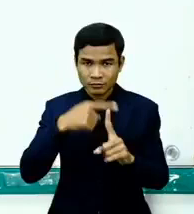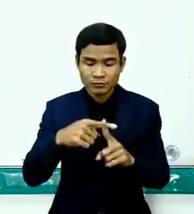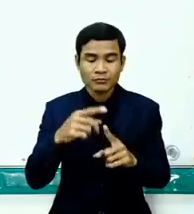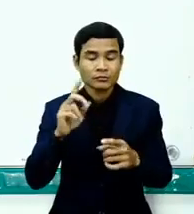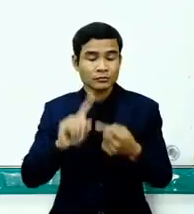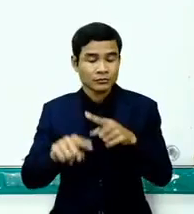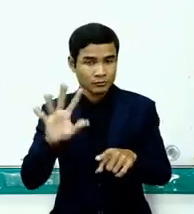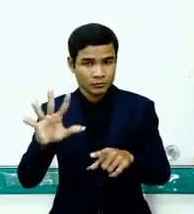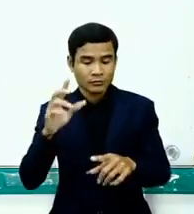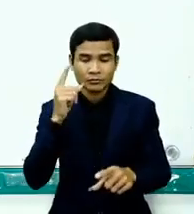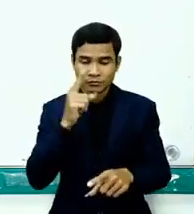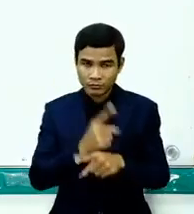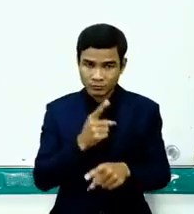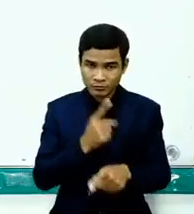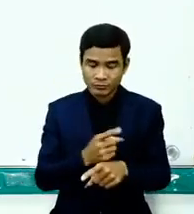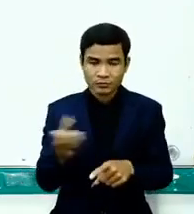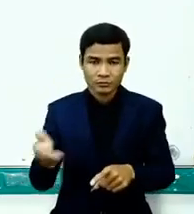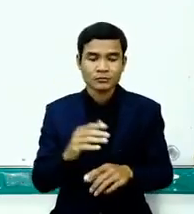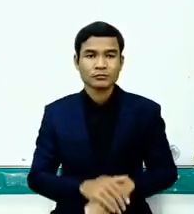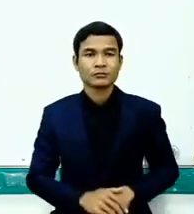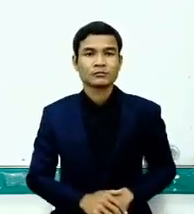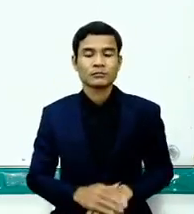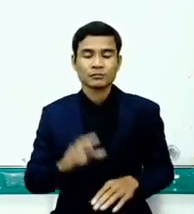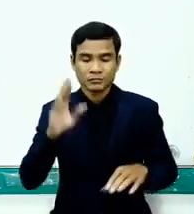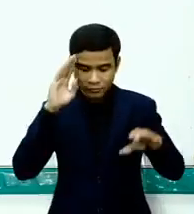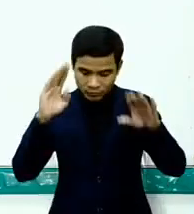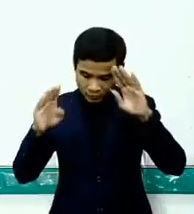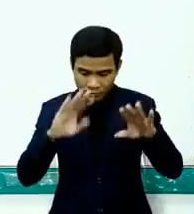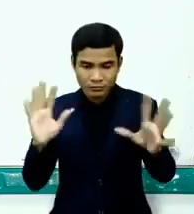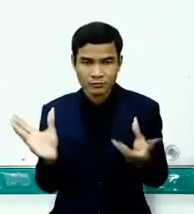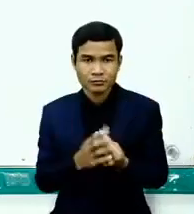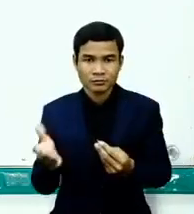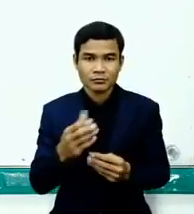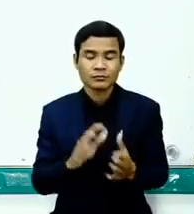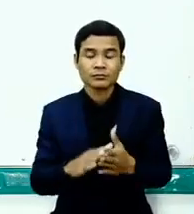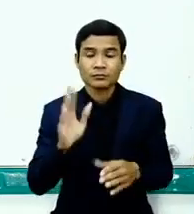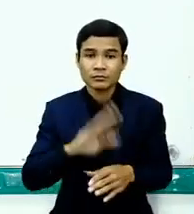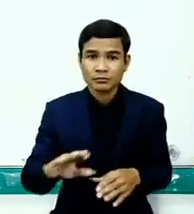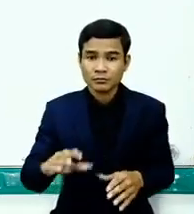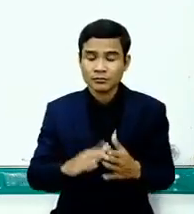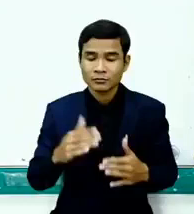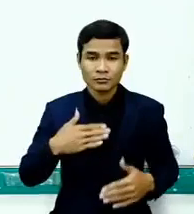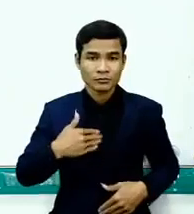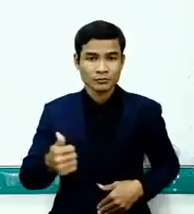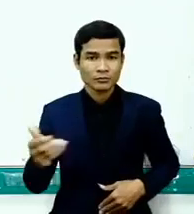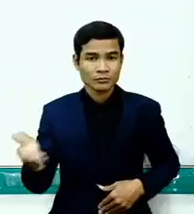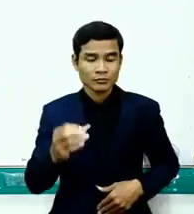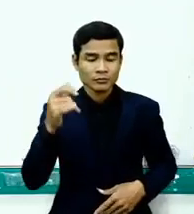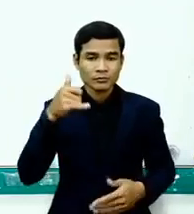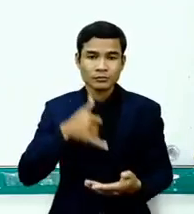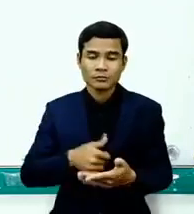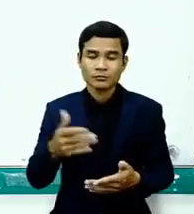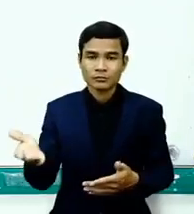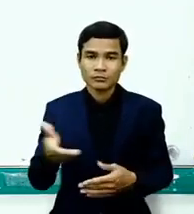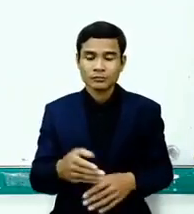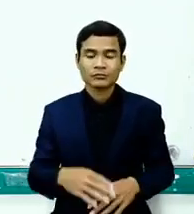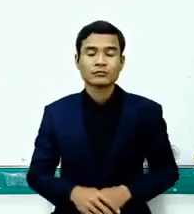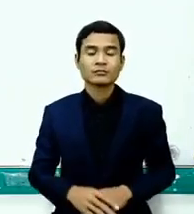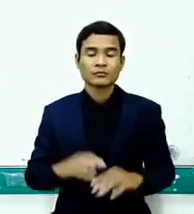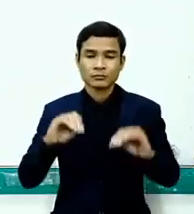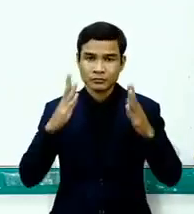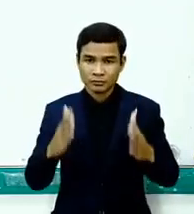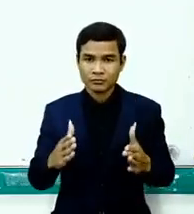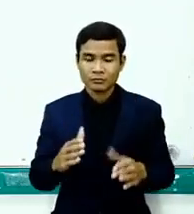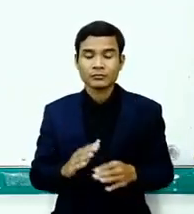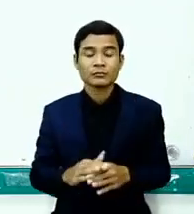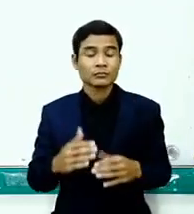បានយ៉ាងត្រឹមត្រូវចាសសួស្ដីកូនកូនទាំងអស់គ្នាតើកូនកូនសុខសប្បាយជាទេថ្ងៃនេះចាសចំណែកអ្ន